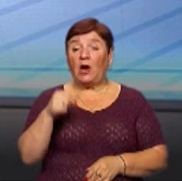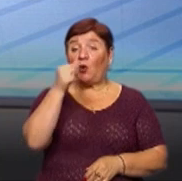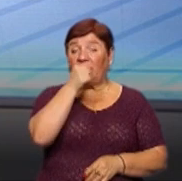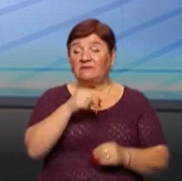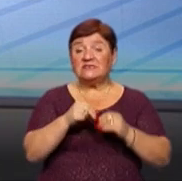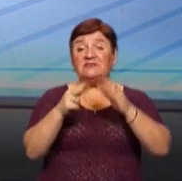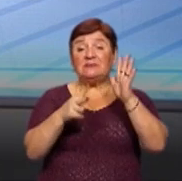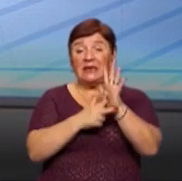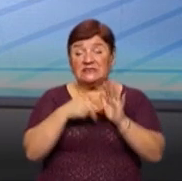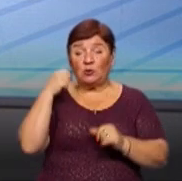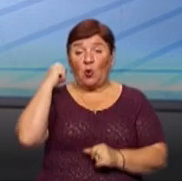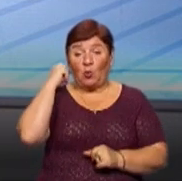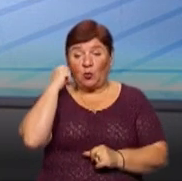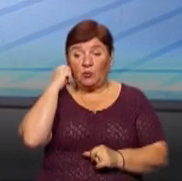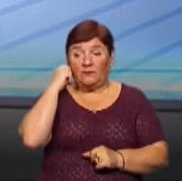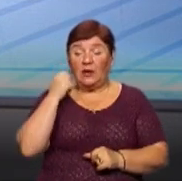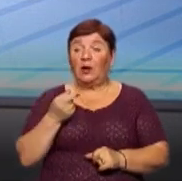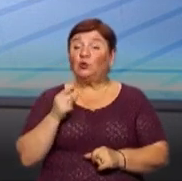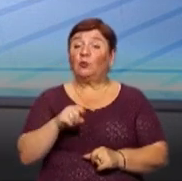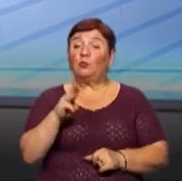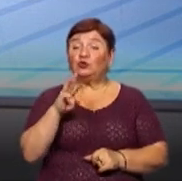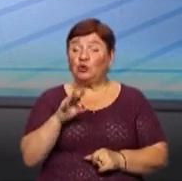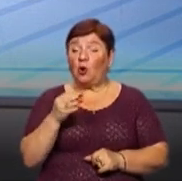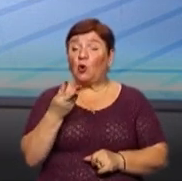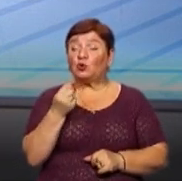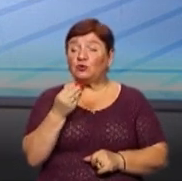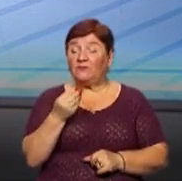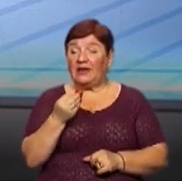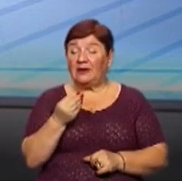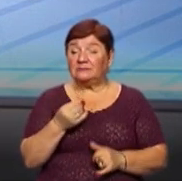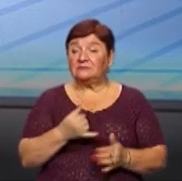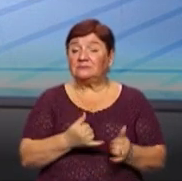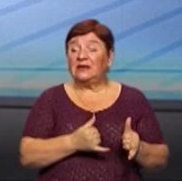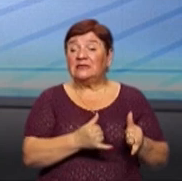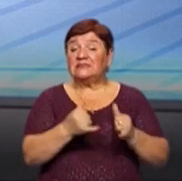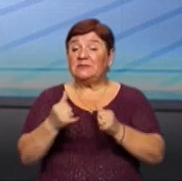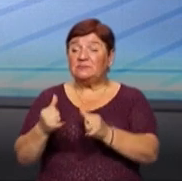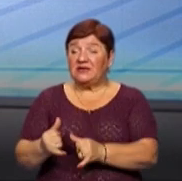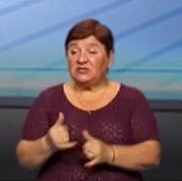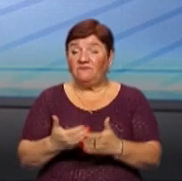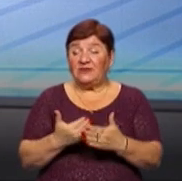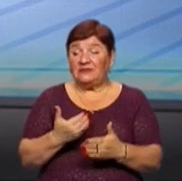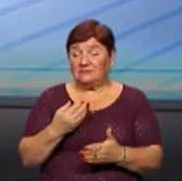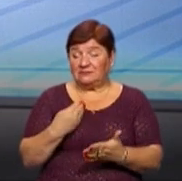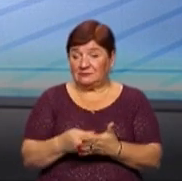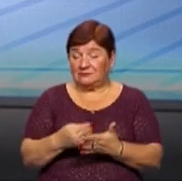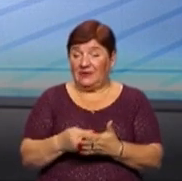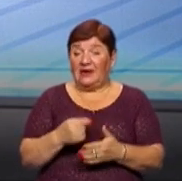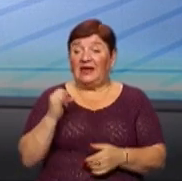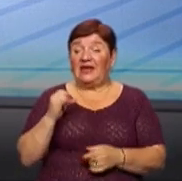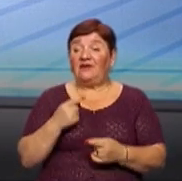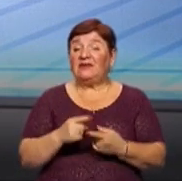з 18 року, тому що грошове забезпечення розраховується, вірніше пенсія розраховується від грошового забезпечення і